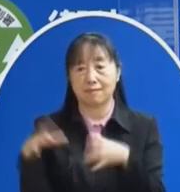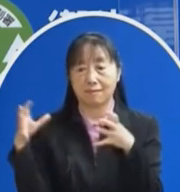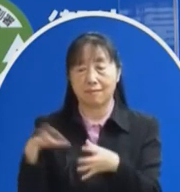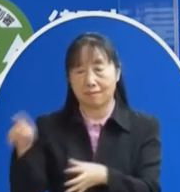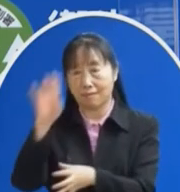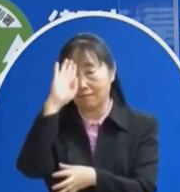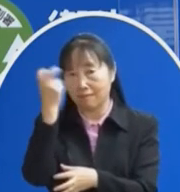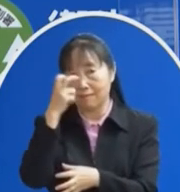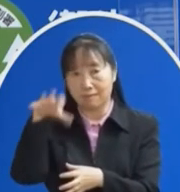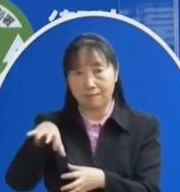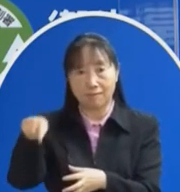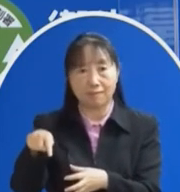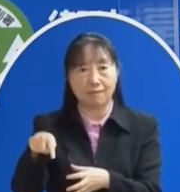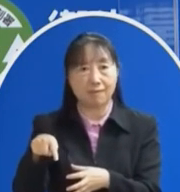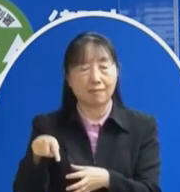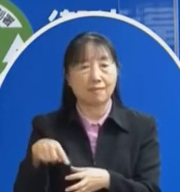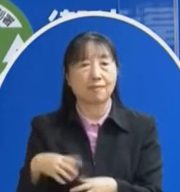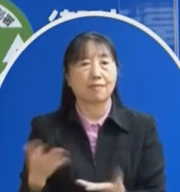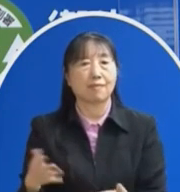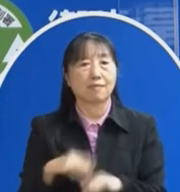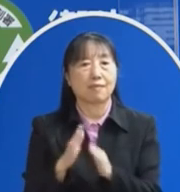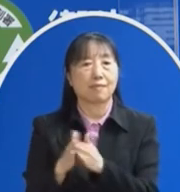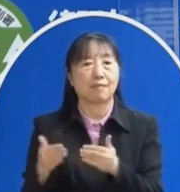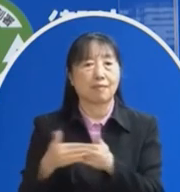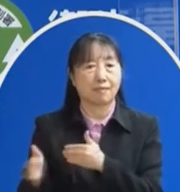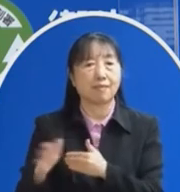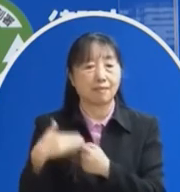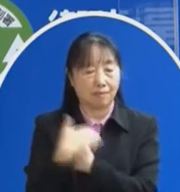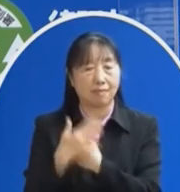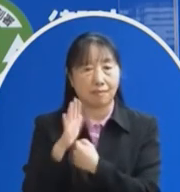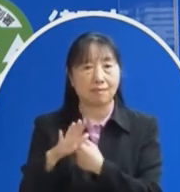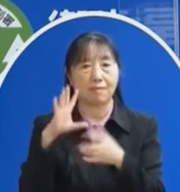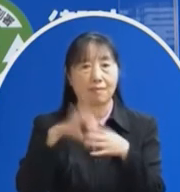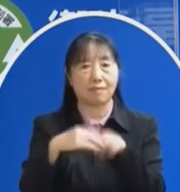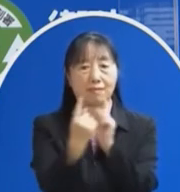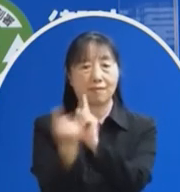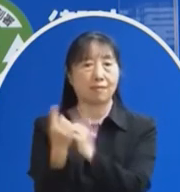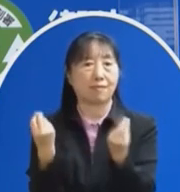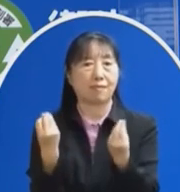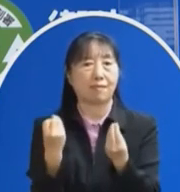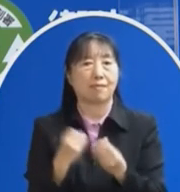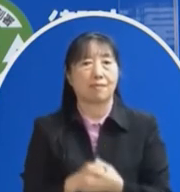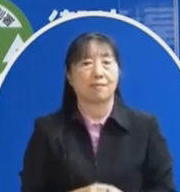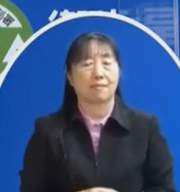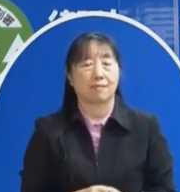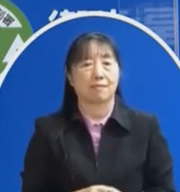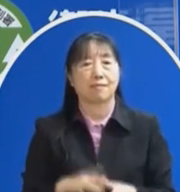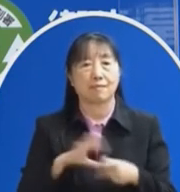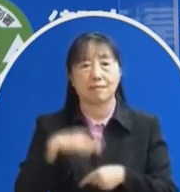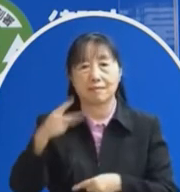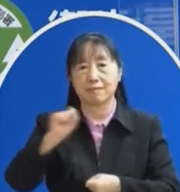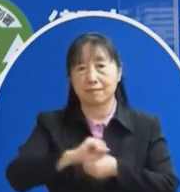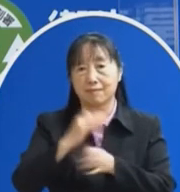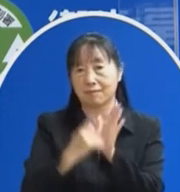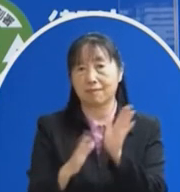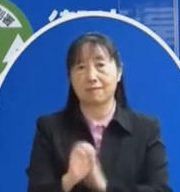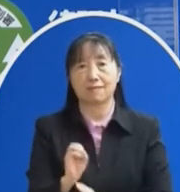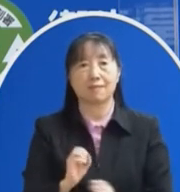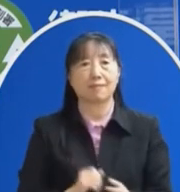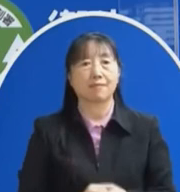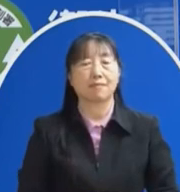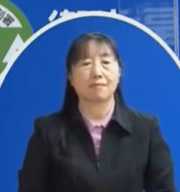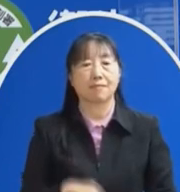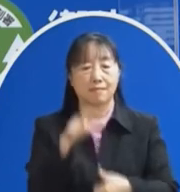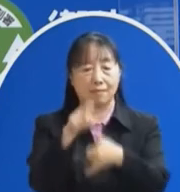所，与个案接触的相关人也皆有适当防护，所以没有列框列者，没有框列接触者。那